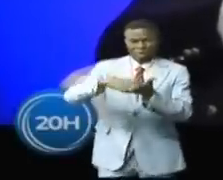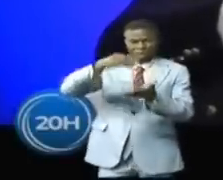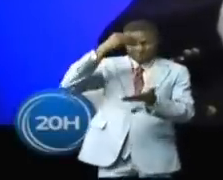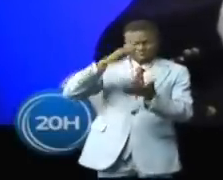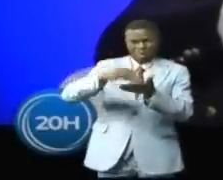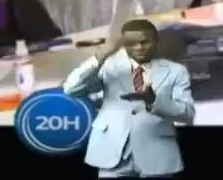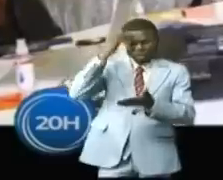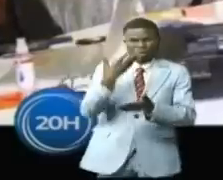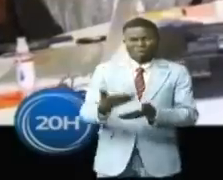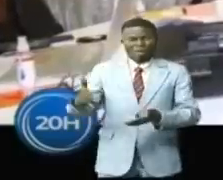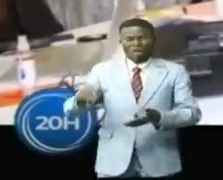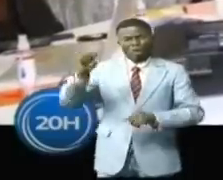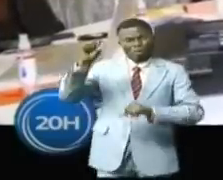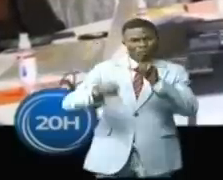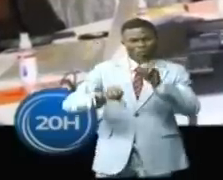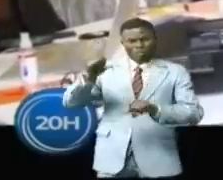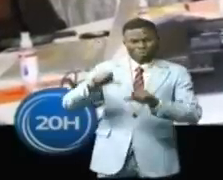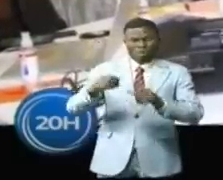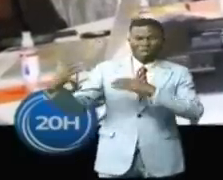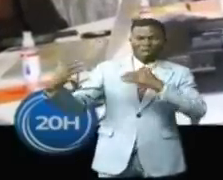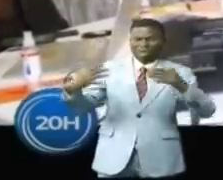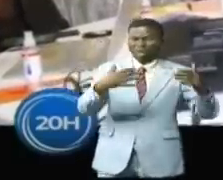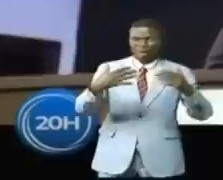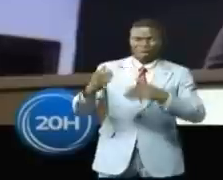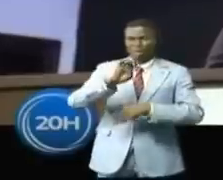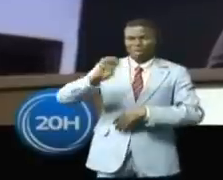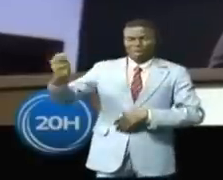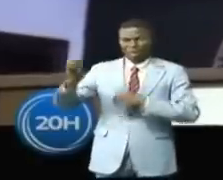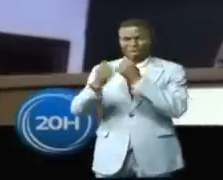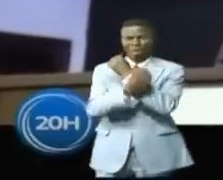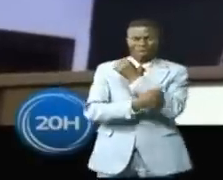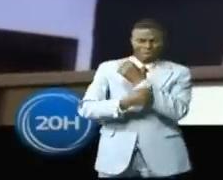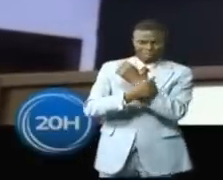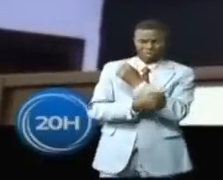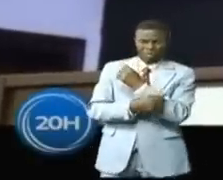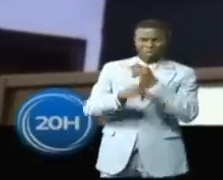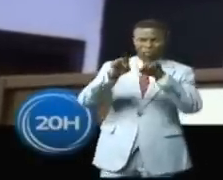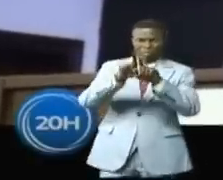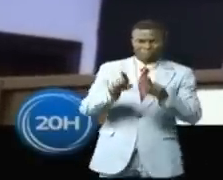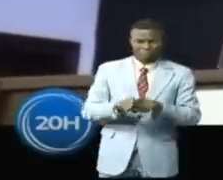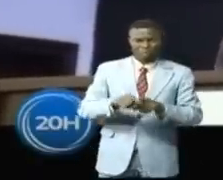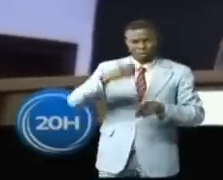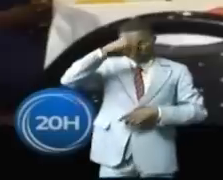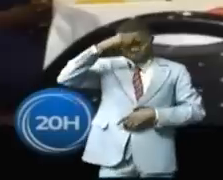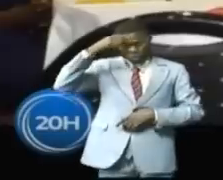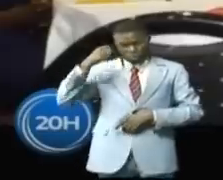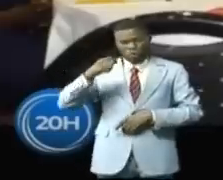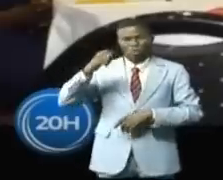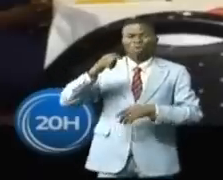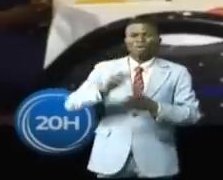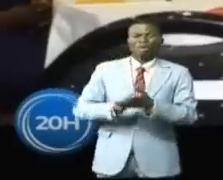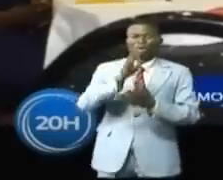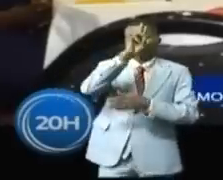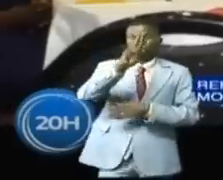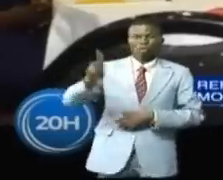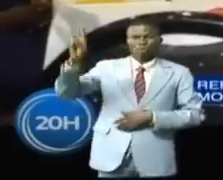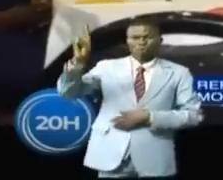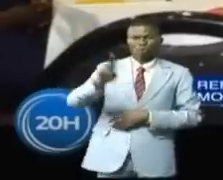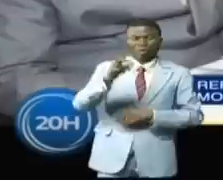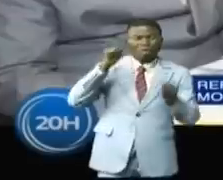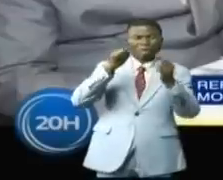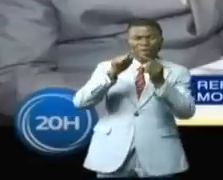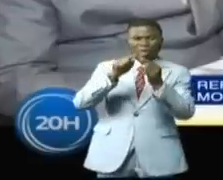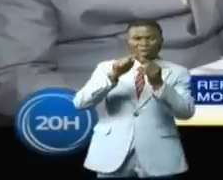compte les effets néfastes de la guerre dans l'est de la RDC et la crise russo-ukrainienne. C'est dans le but